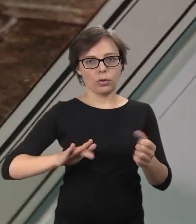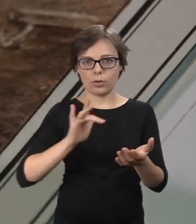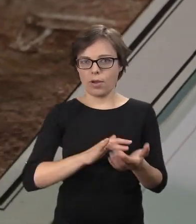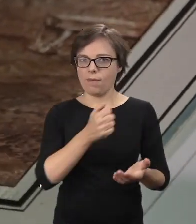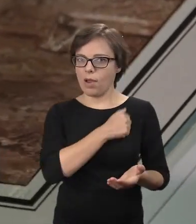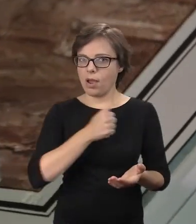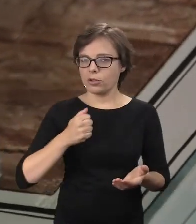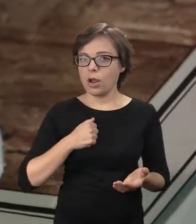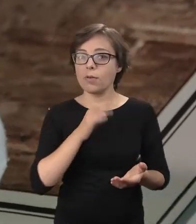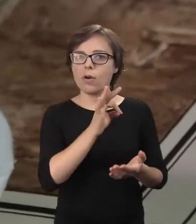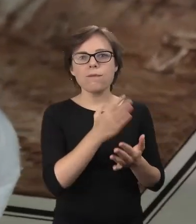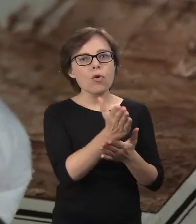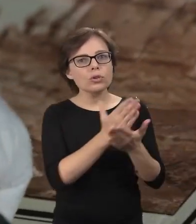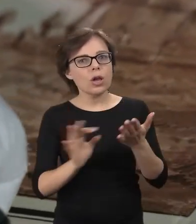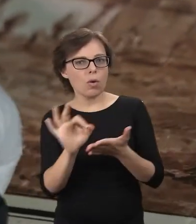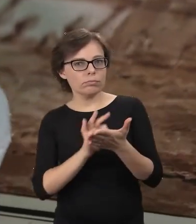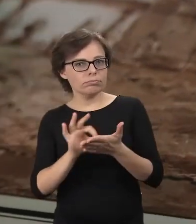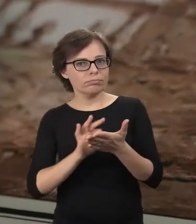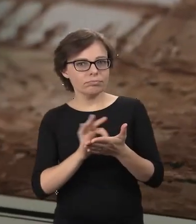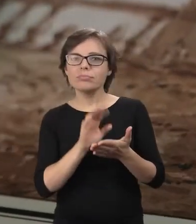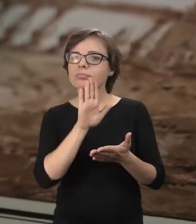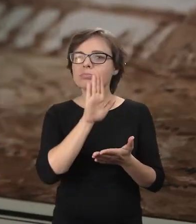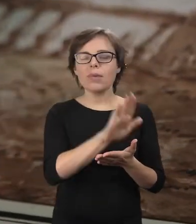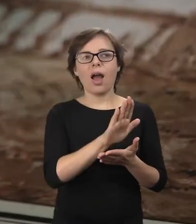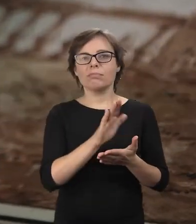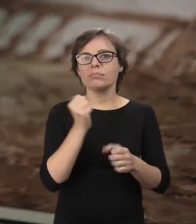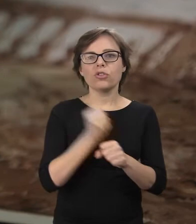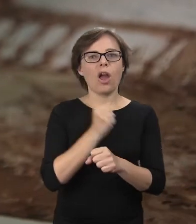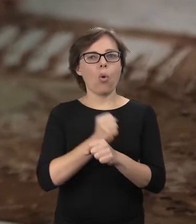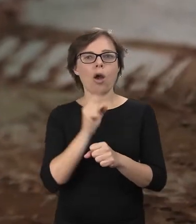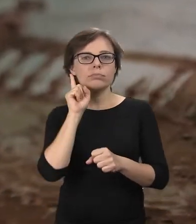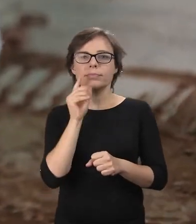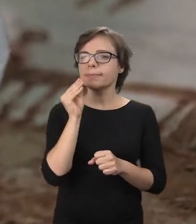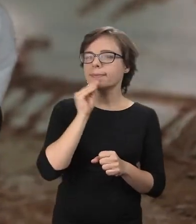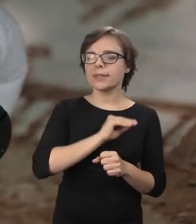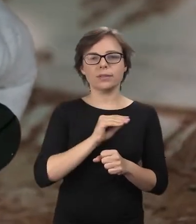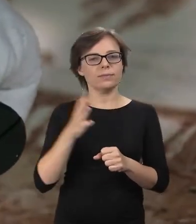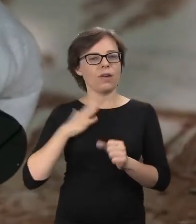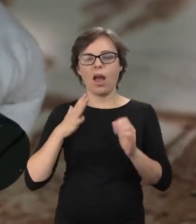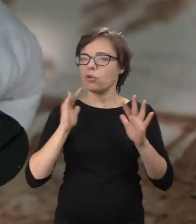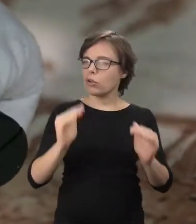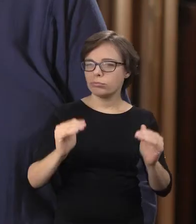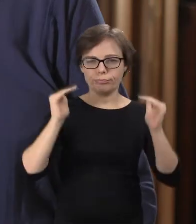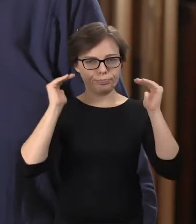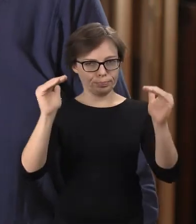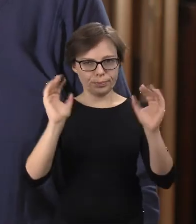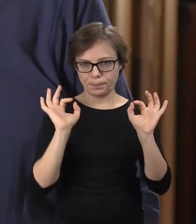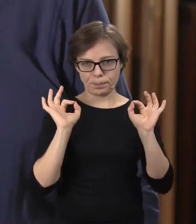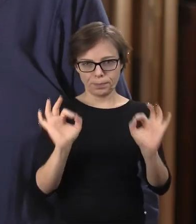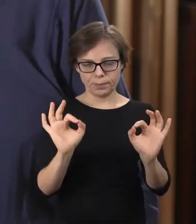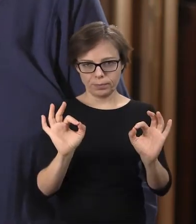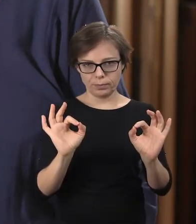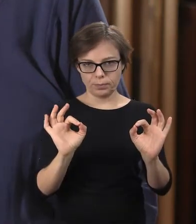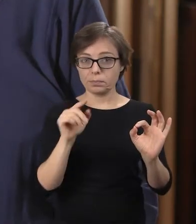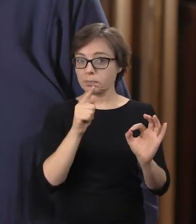Mamy do czynienia z jednym z najcenniejszych obiektów w zbiorach Muzeum Narodowego, a dokładnie rzecz biorąc Gabinetu Rycin i Rysunków Muzeum